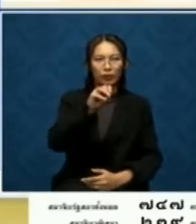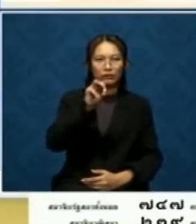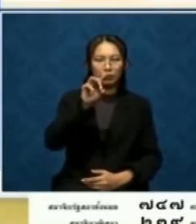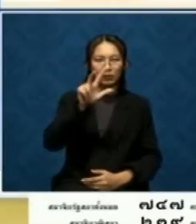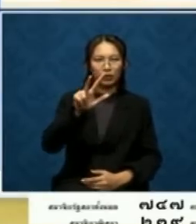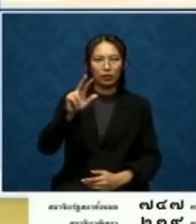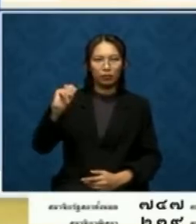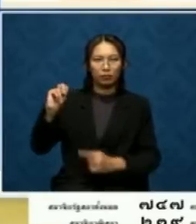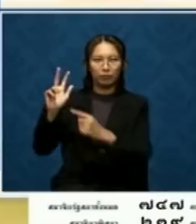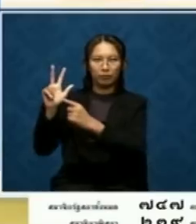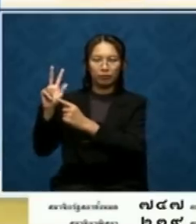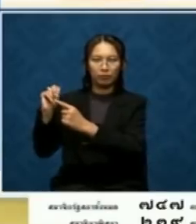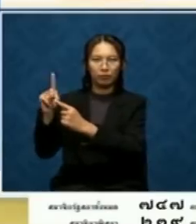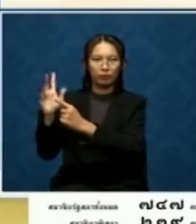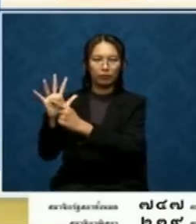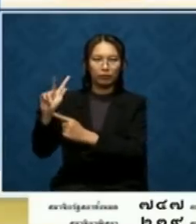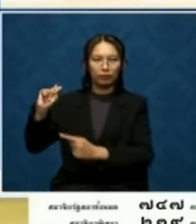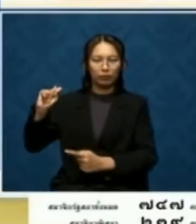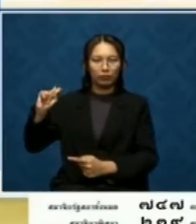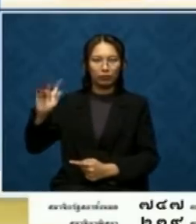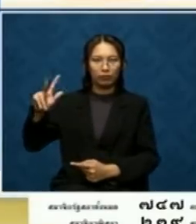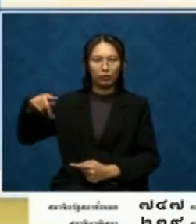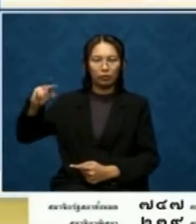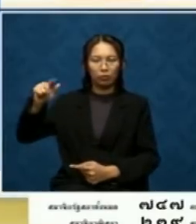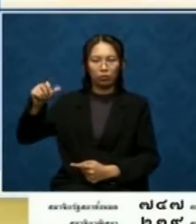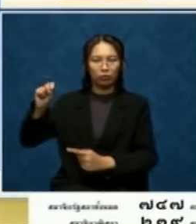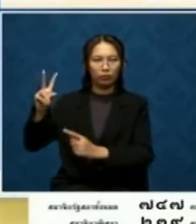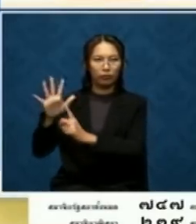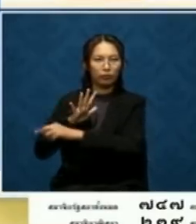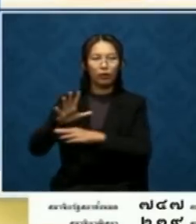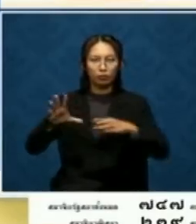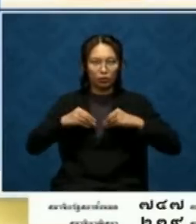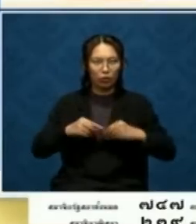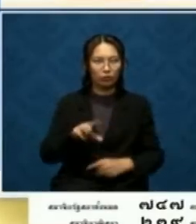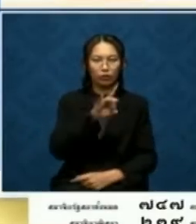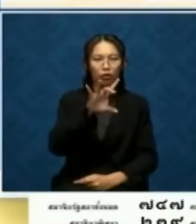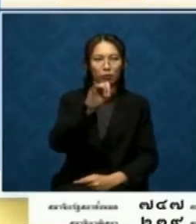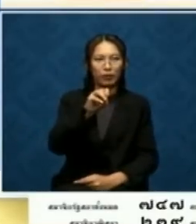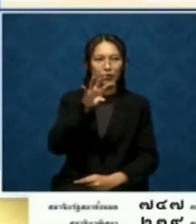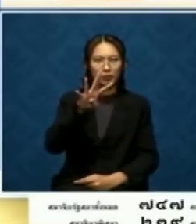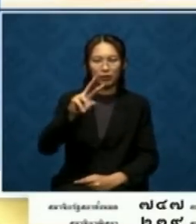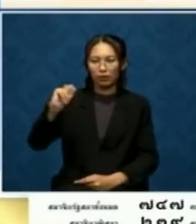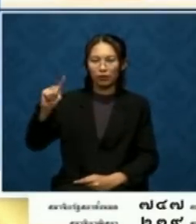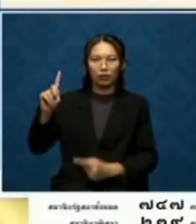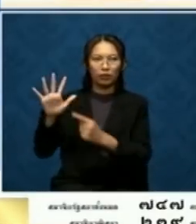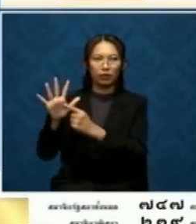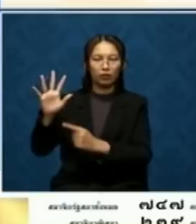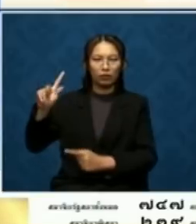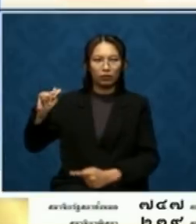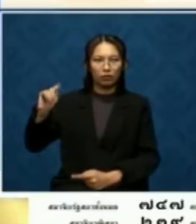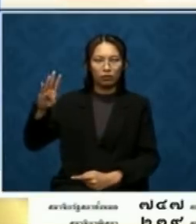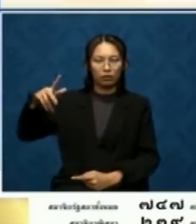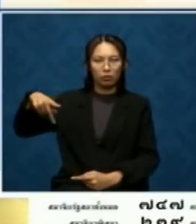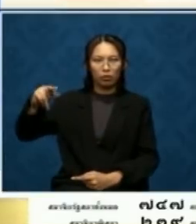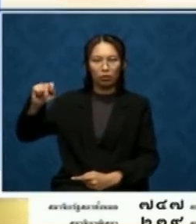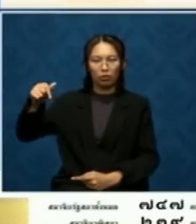คงภายในเช่นมหาดไทยอะไรต่างๆเหล่านี ้ นะแล้วก็บรรดาพรรคร่วมอื่นๆนะครับเช่นภูมิใจไทยรวมไทยสร้างชาติก็เอากระทรวงเศรษฐ